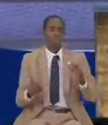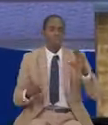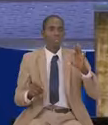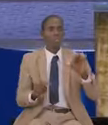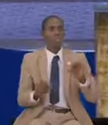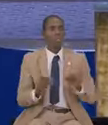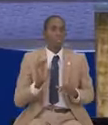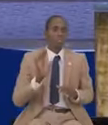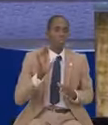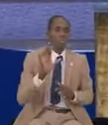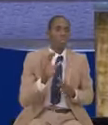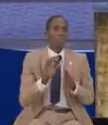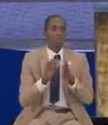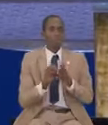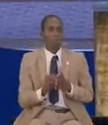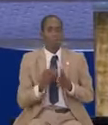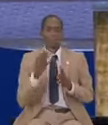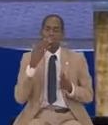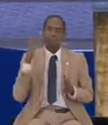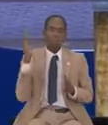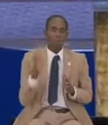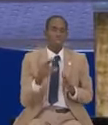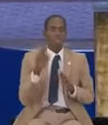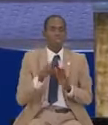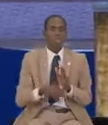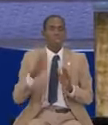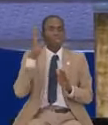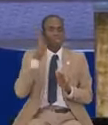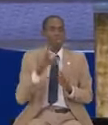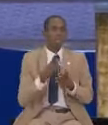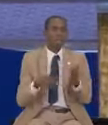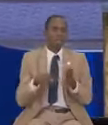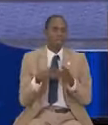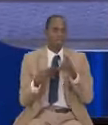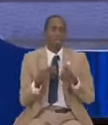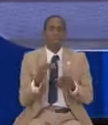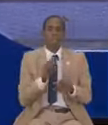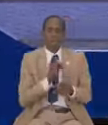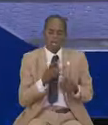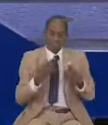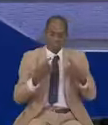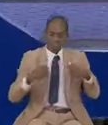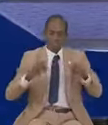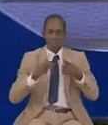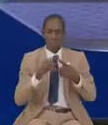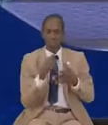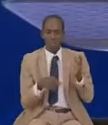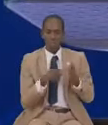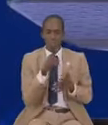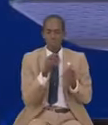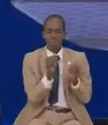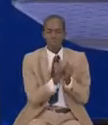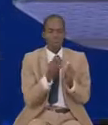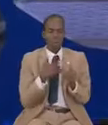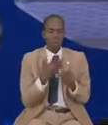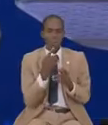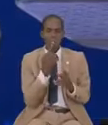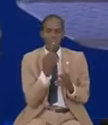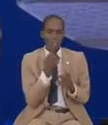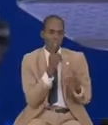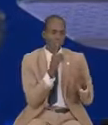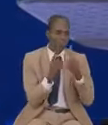19 ta méchanceté te chaturer j'essayais de te corriger par la parole de bouger